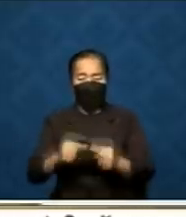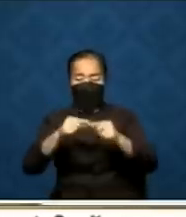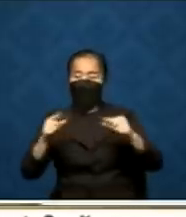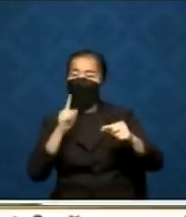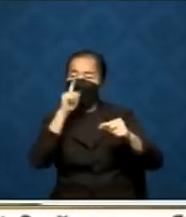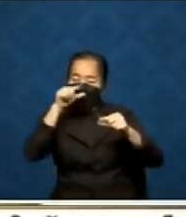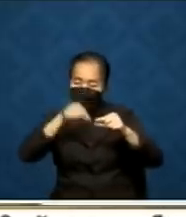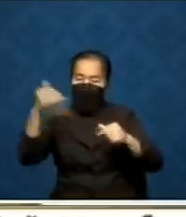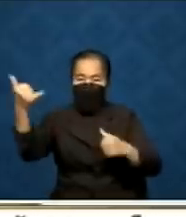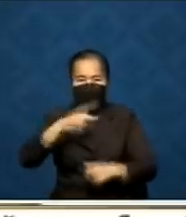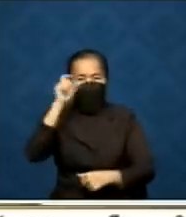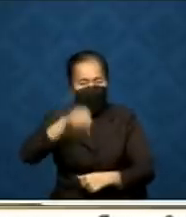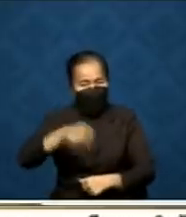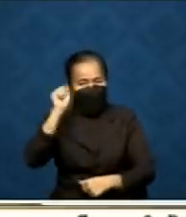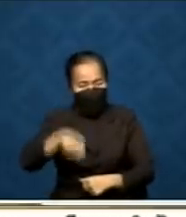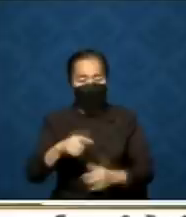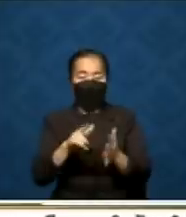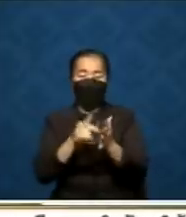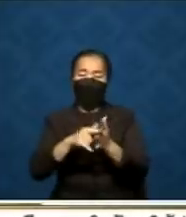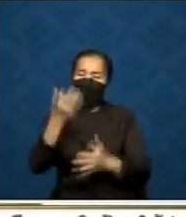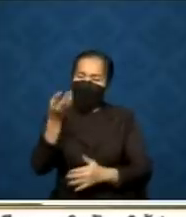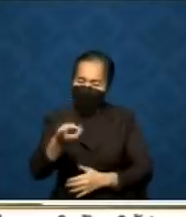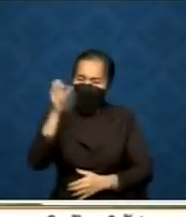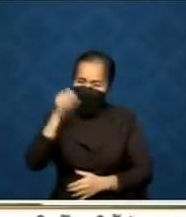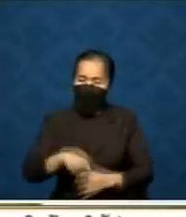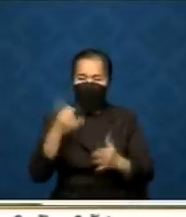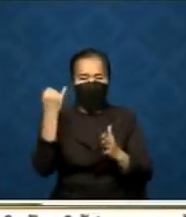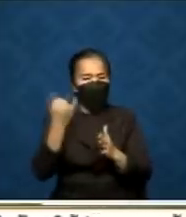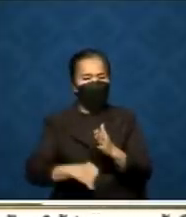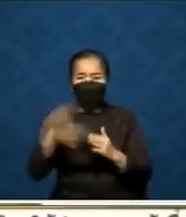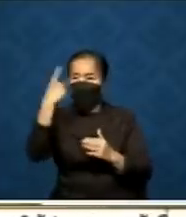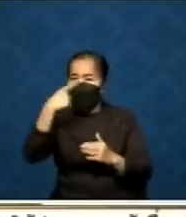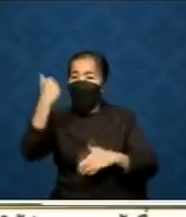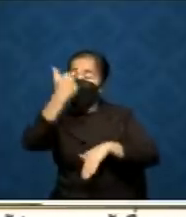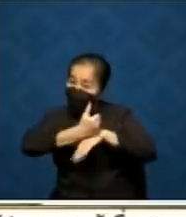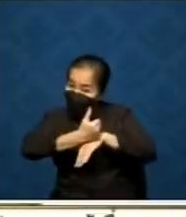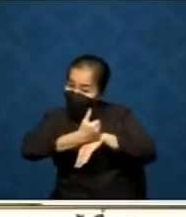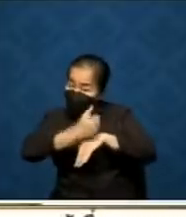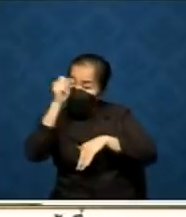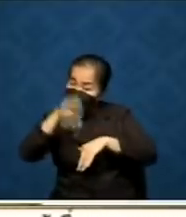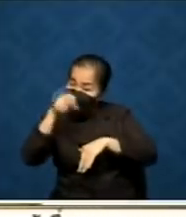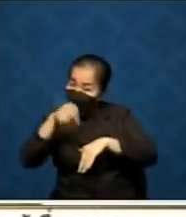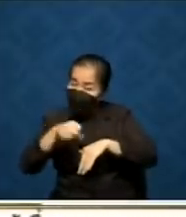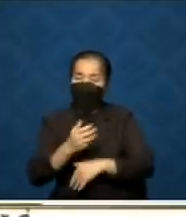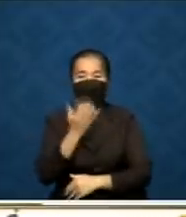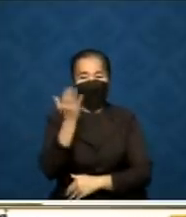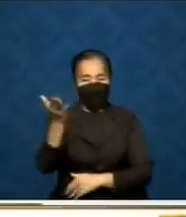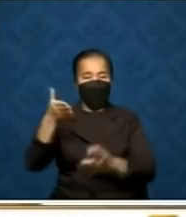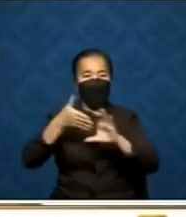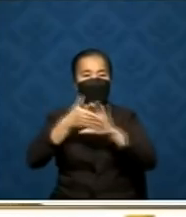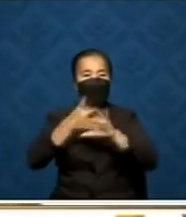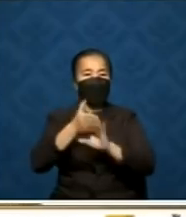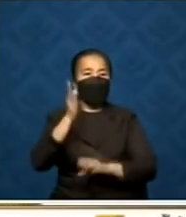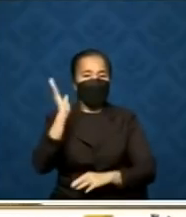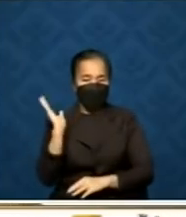น้อยจริงยามีน้อยจะมาผิดเป็นความผิดของผู้นำมั้ยอ้ะขึ้นสไลด์เหตุแห่งทุกข์